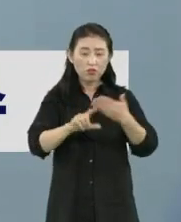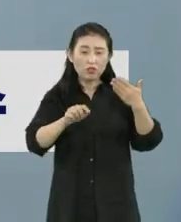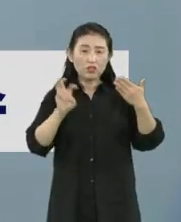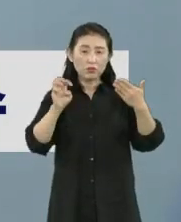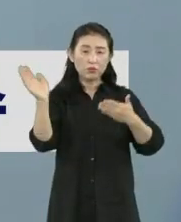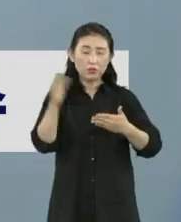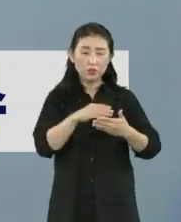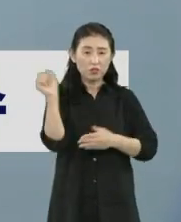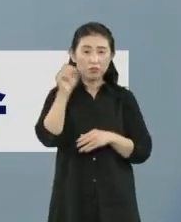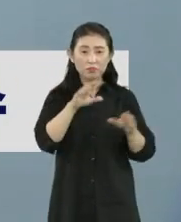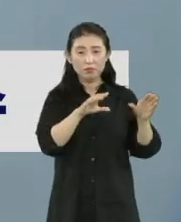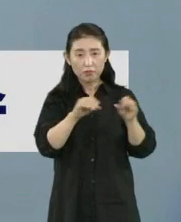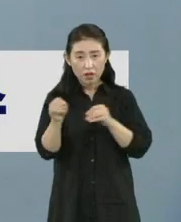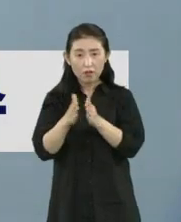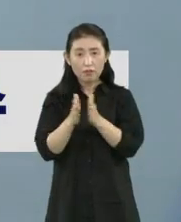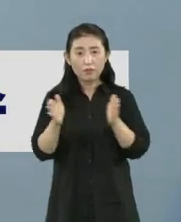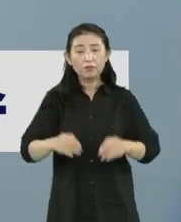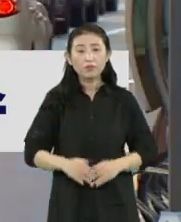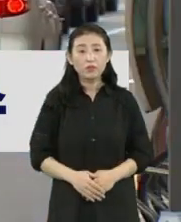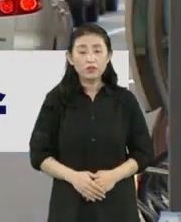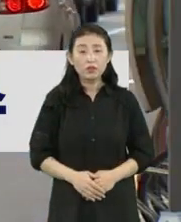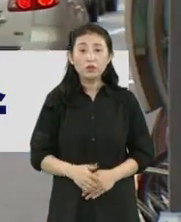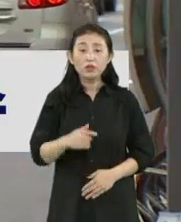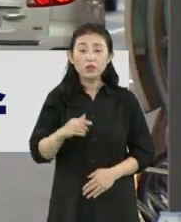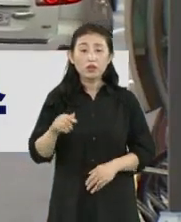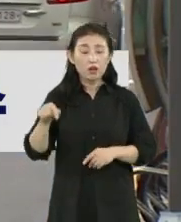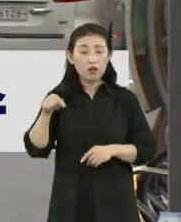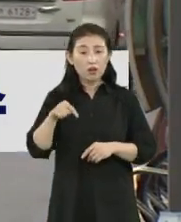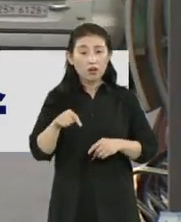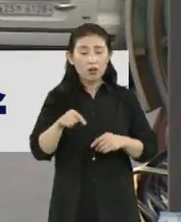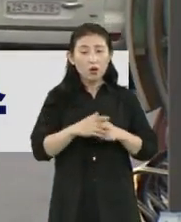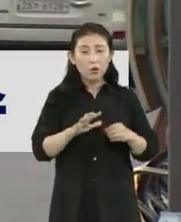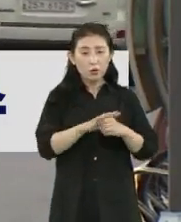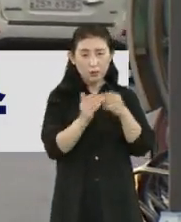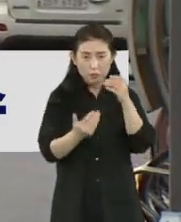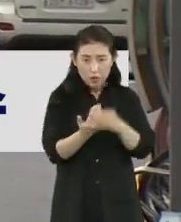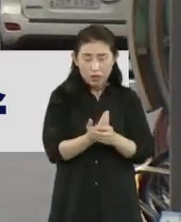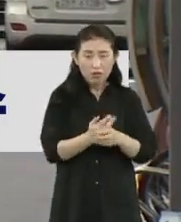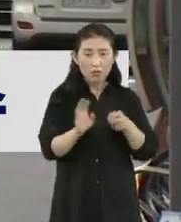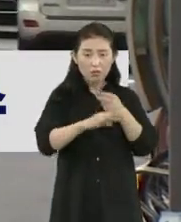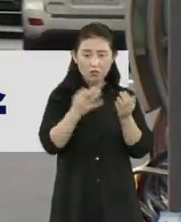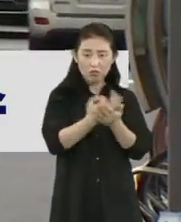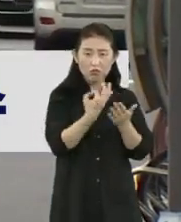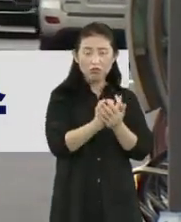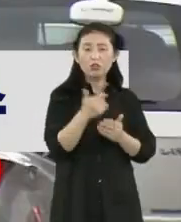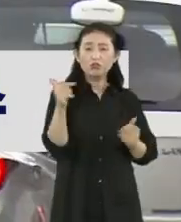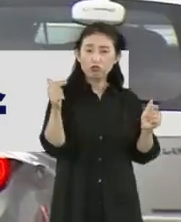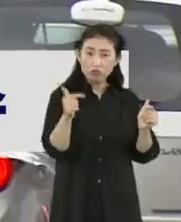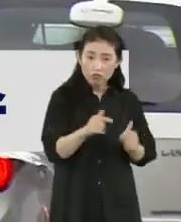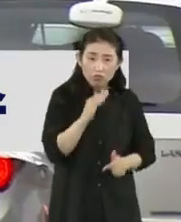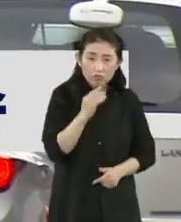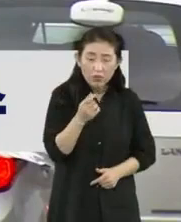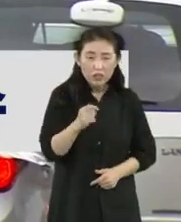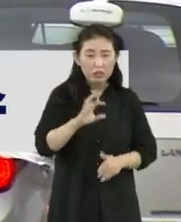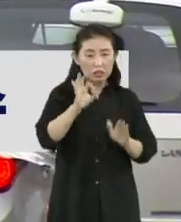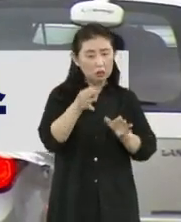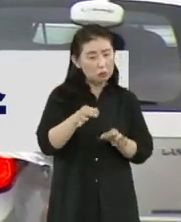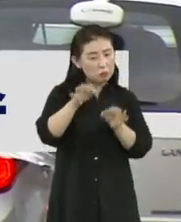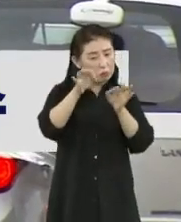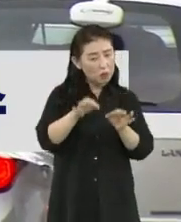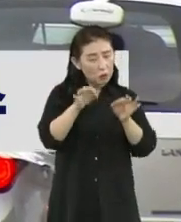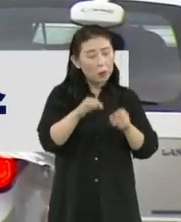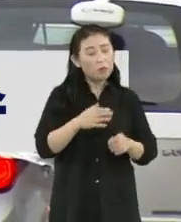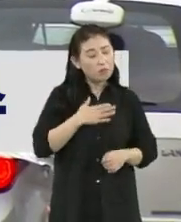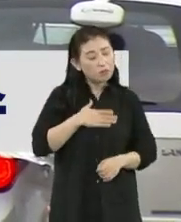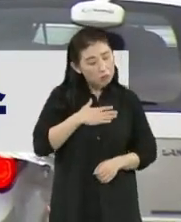못하면 총파업에 돌입하게 됩니다. 노조는 코로나19 여파로 시내버스 수익이 감소한 점을 고려해 임금 협상에